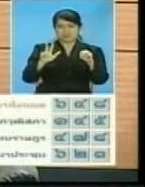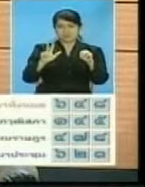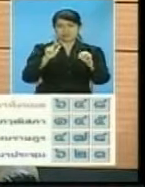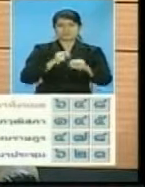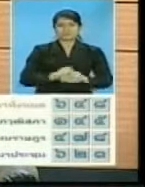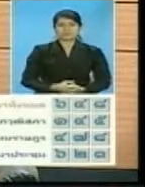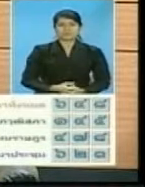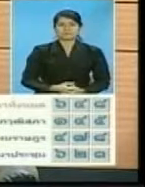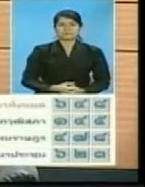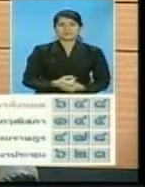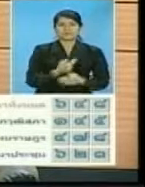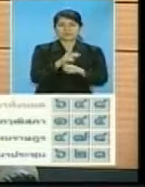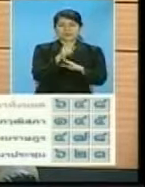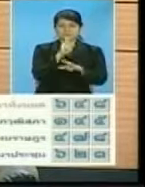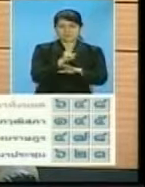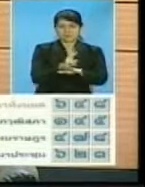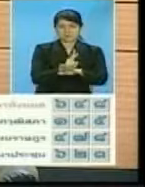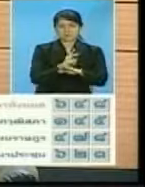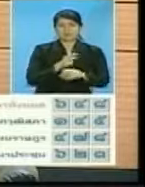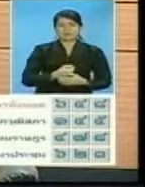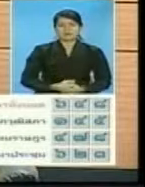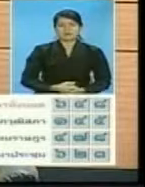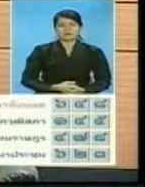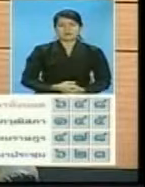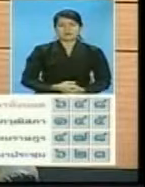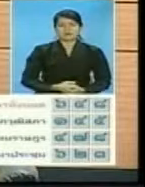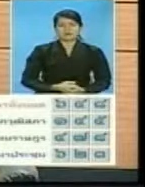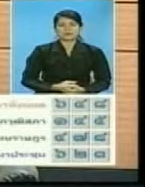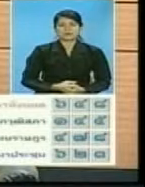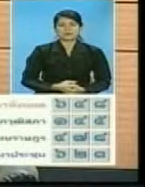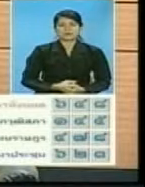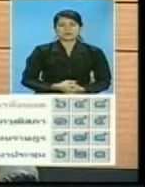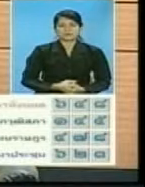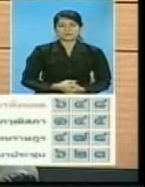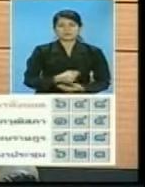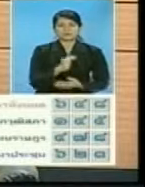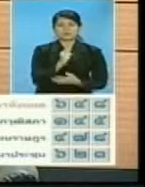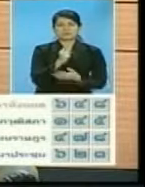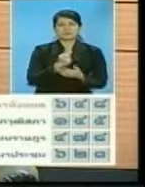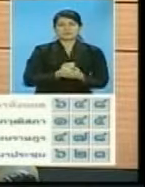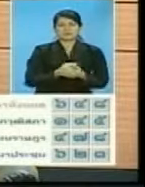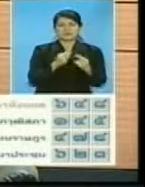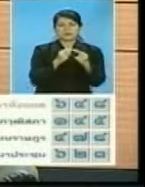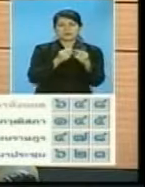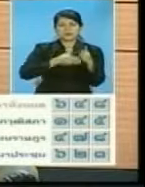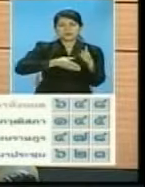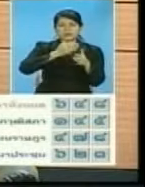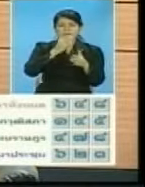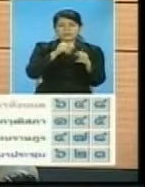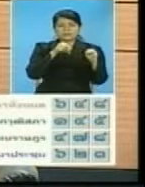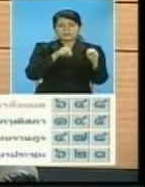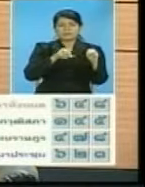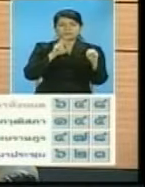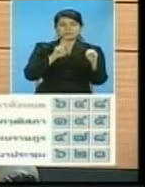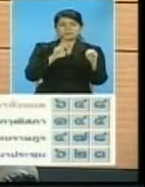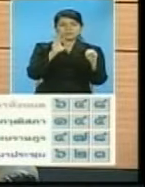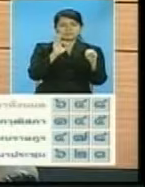291/3ท่านประธานครับเป็นหลังจากที่ผ่านมาตรา